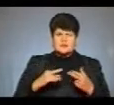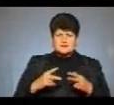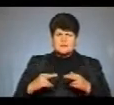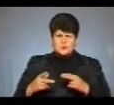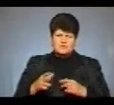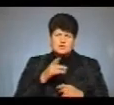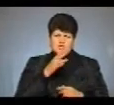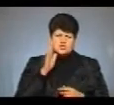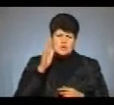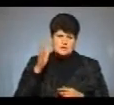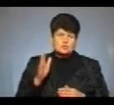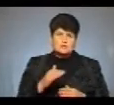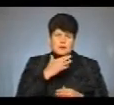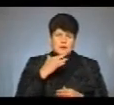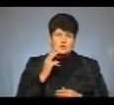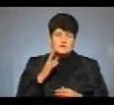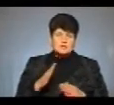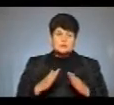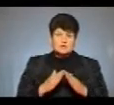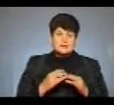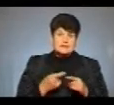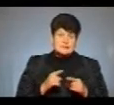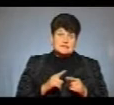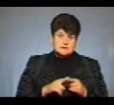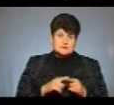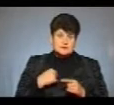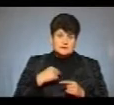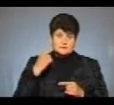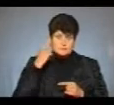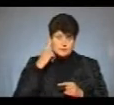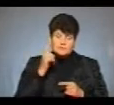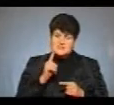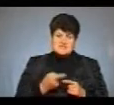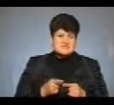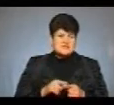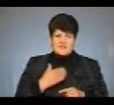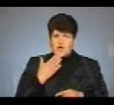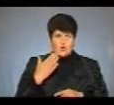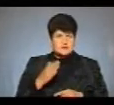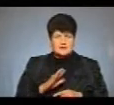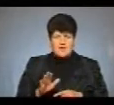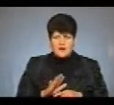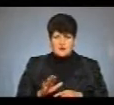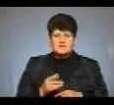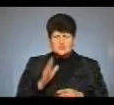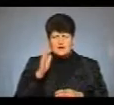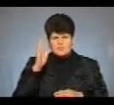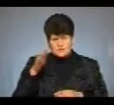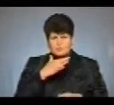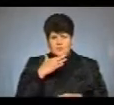на багатоквартирні будинки, така тенденція. Я думаю, що знахід – це не останні знахідки боєприпасів, це ще попереду багато таких